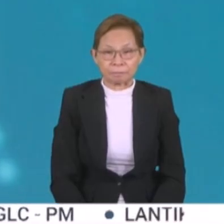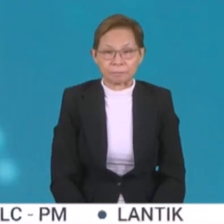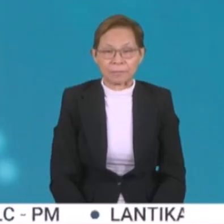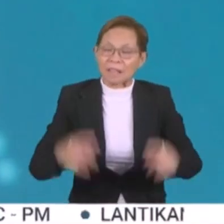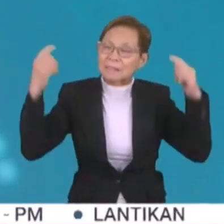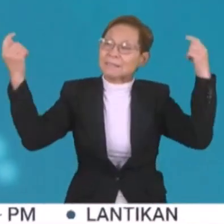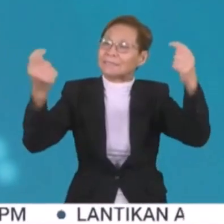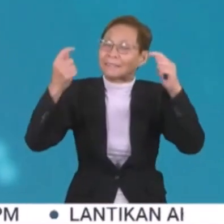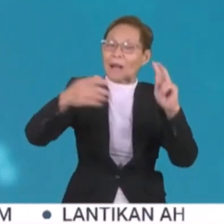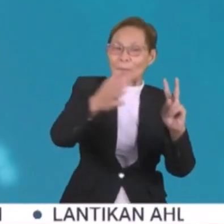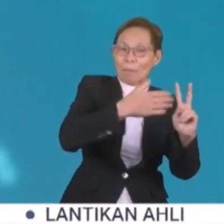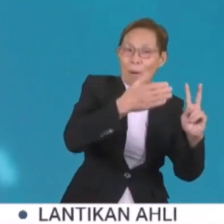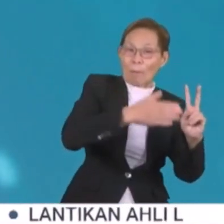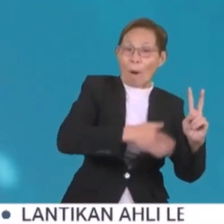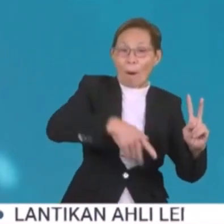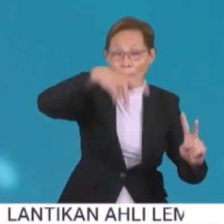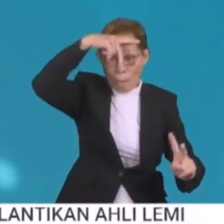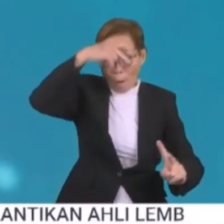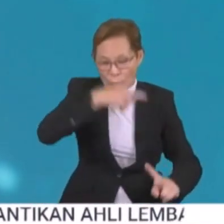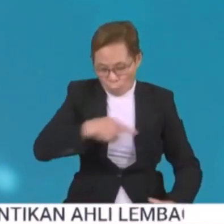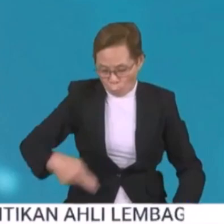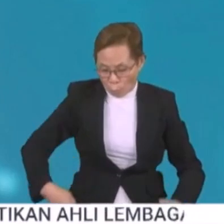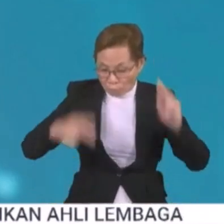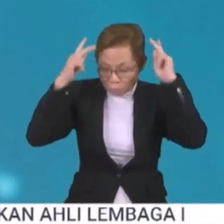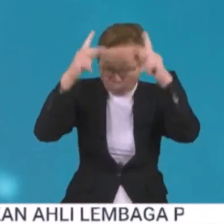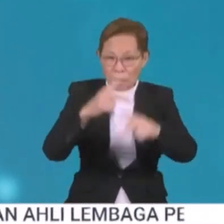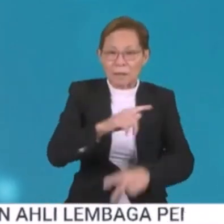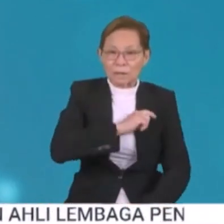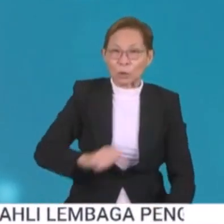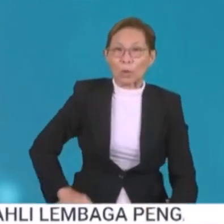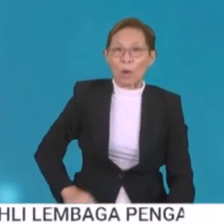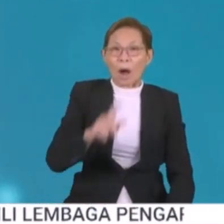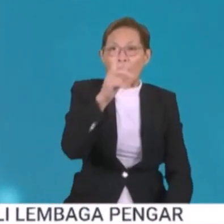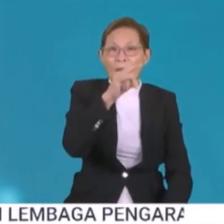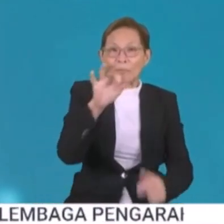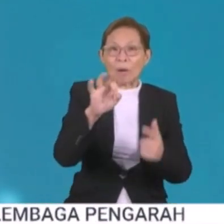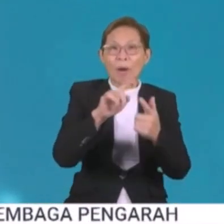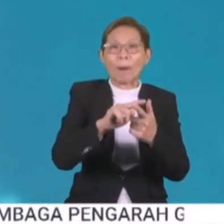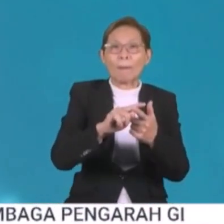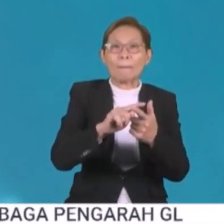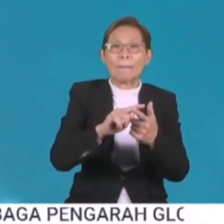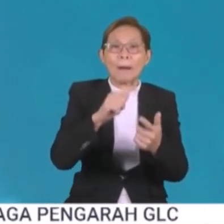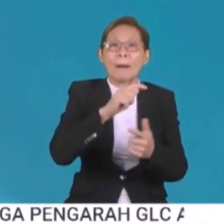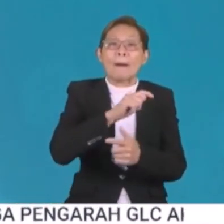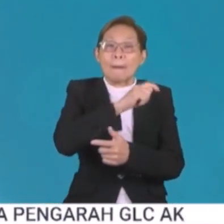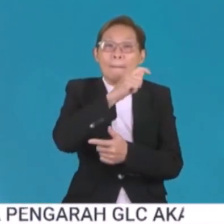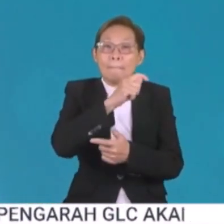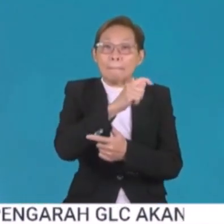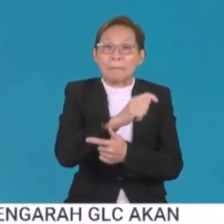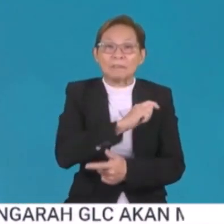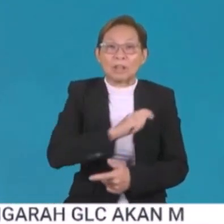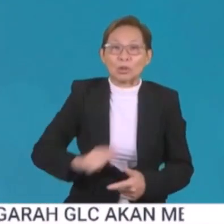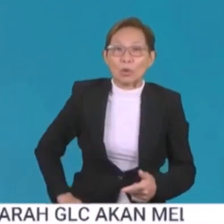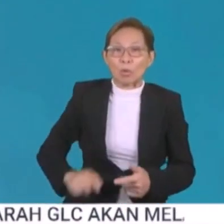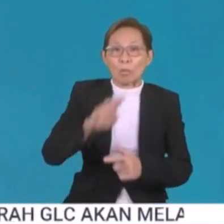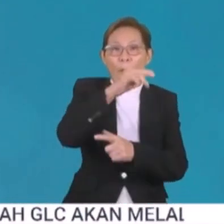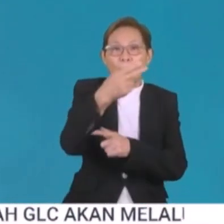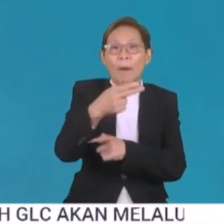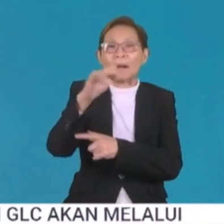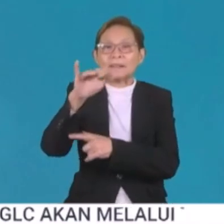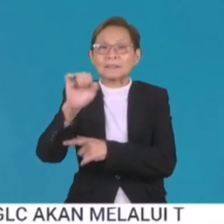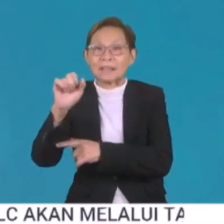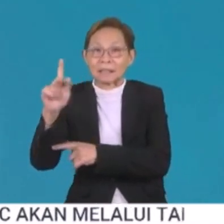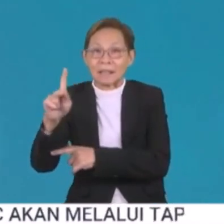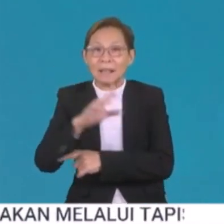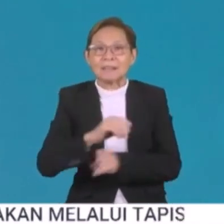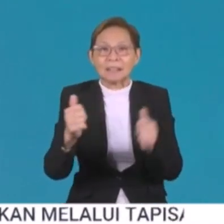Saudara, istiadat perkahwinan putera Diraja Pahang Tengku Arif Bendahara, Tengku Muhammad Iskandar Riayatuddin Shah dengan Tengku